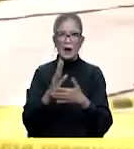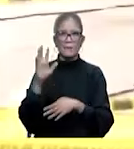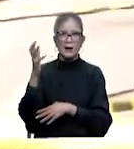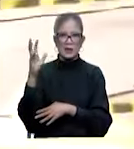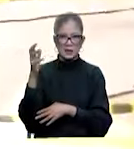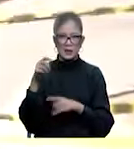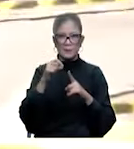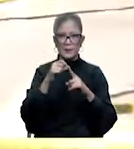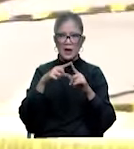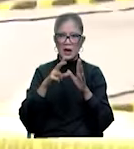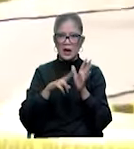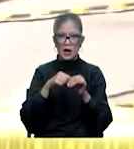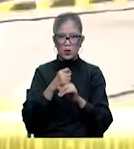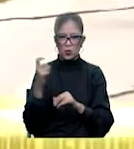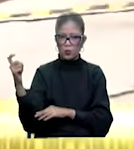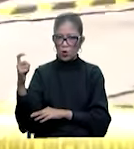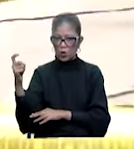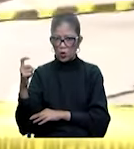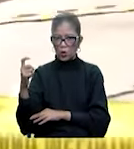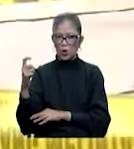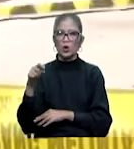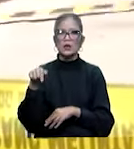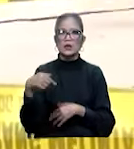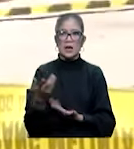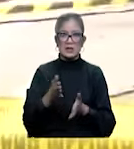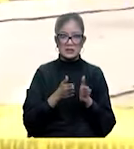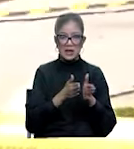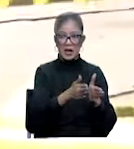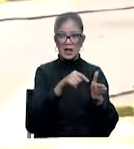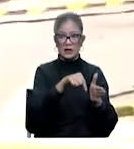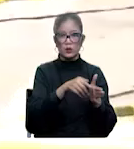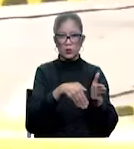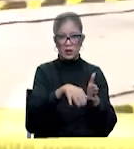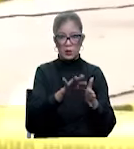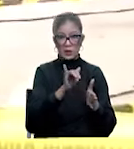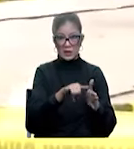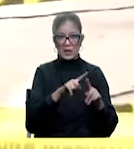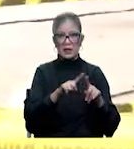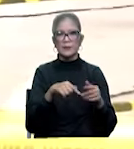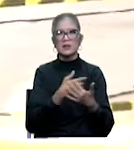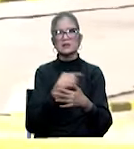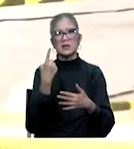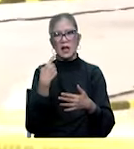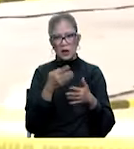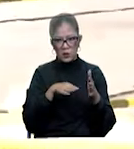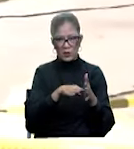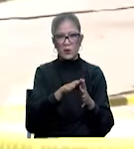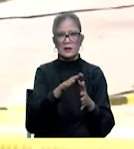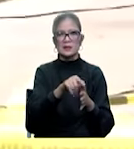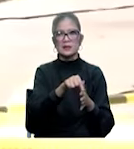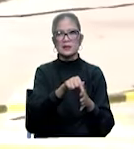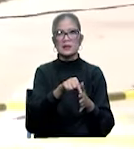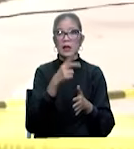jalan alternatif, tetapi jalan ini menjadi pilihan dari banyak warga karena memang jalurnya lebih cepat. Nah, ini kami juga akan menyaksikan